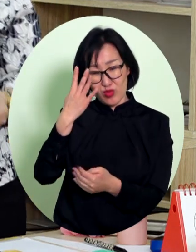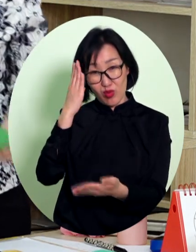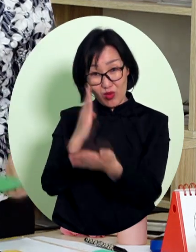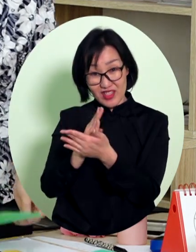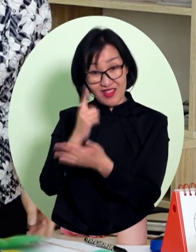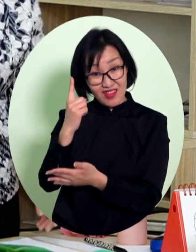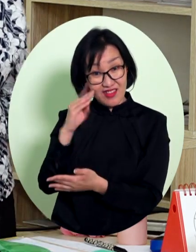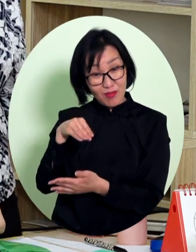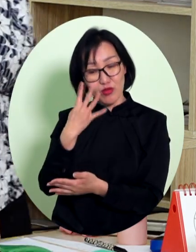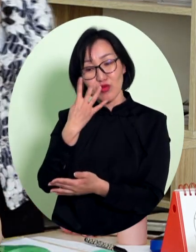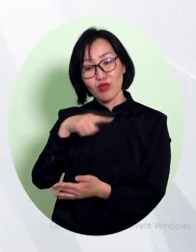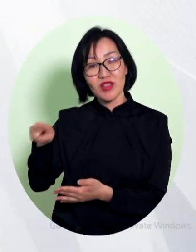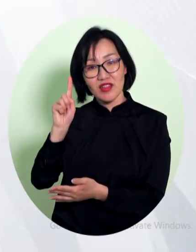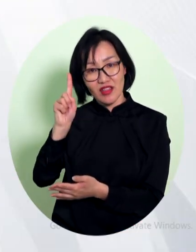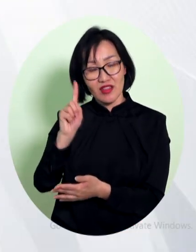4:1 хэсэг байх нэ.